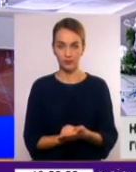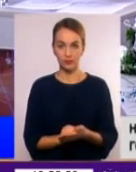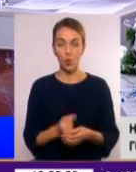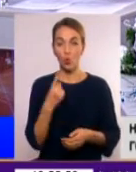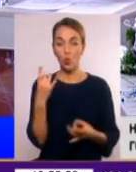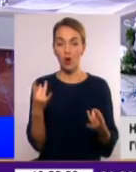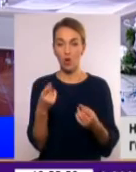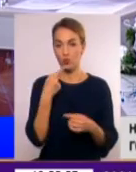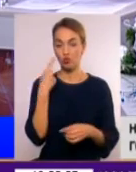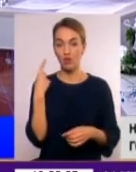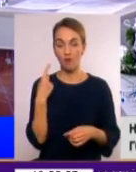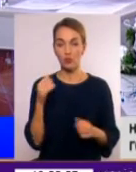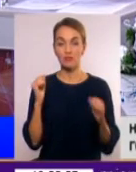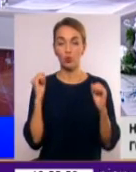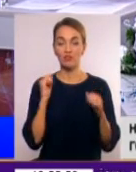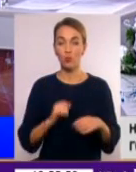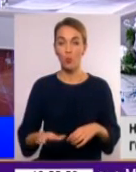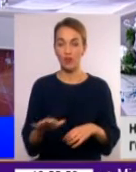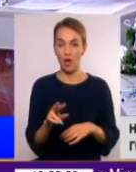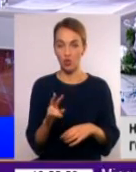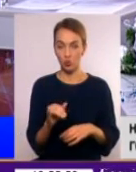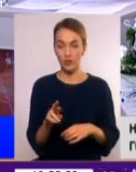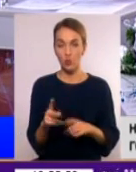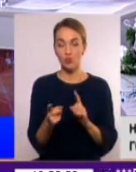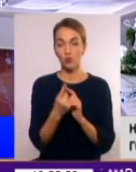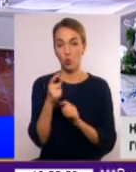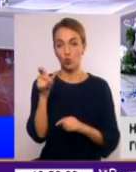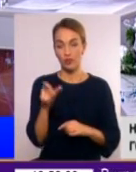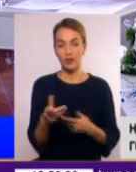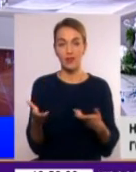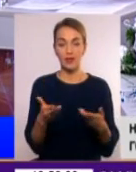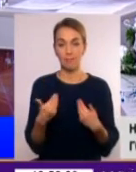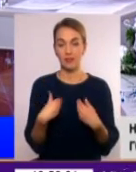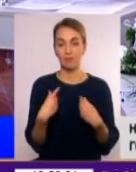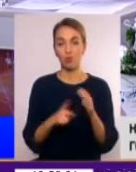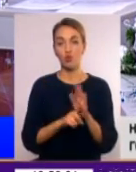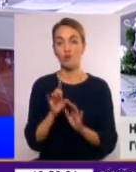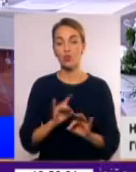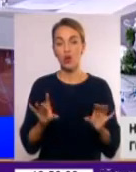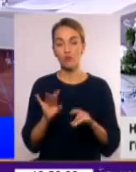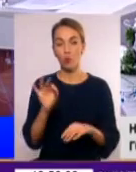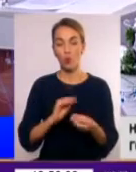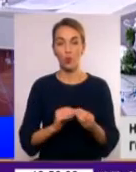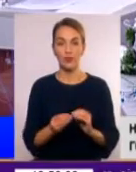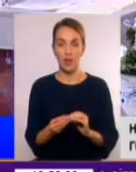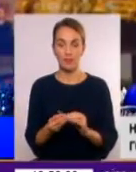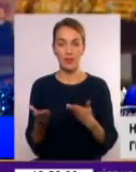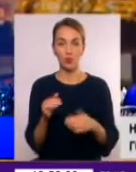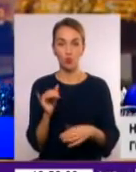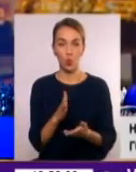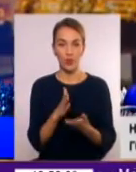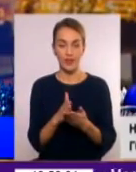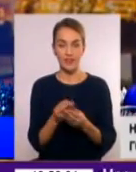Одного разу нещодавно на спортивному майданчику я зустрів одного чоловіка, який мені там почав розказувати про проблеми, які у нього